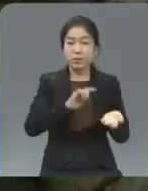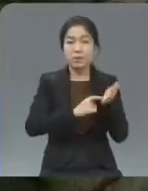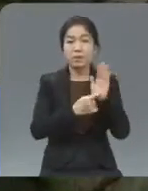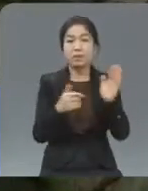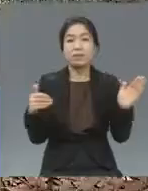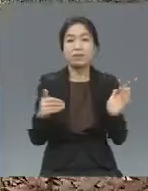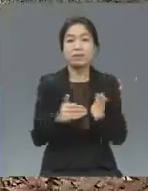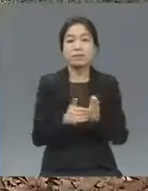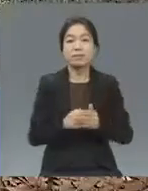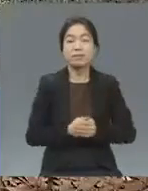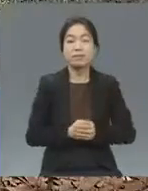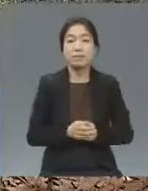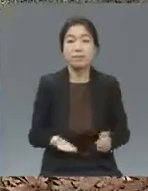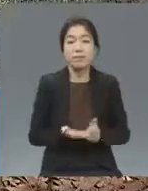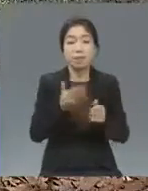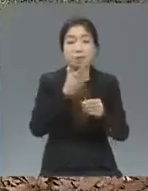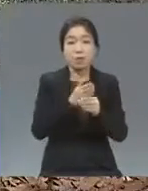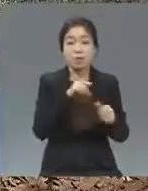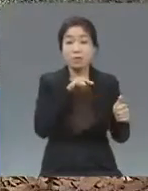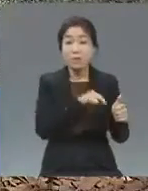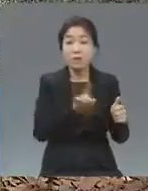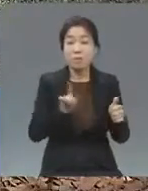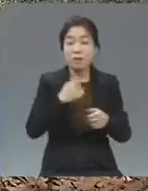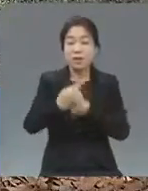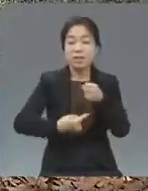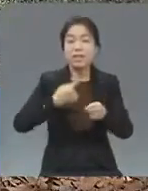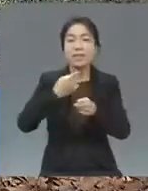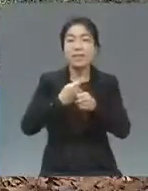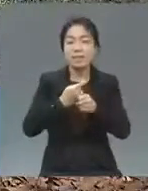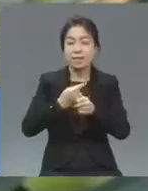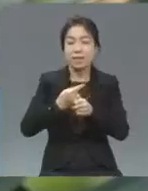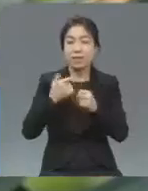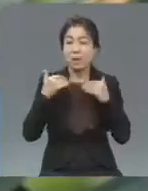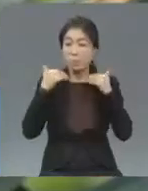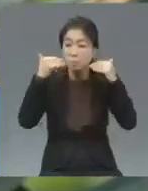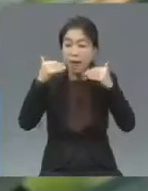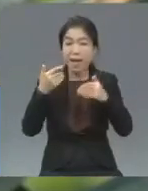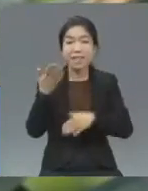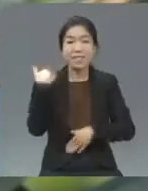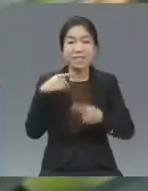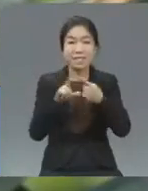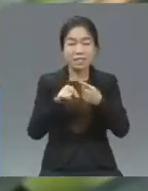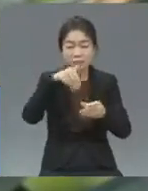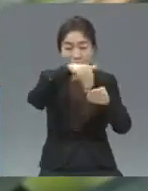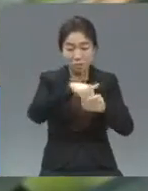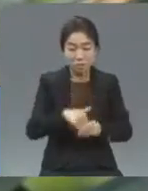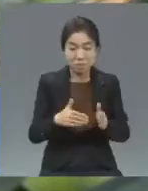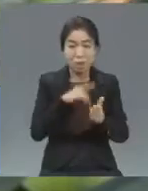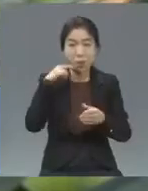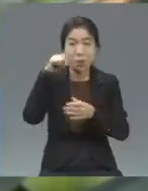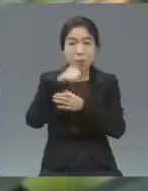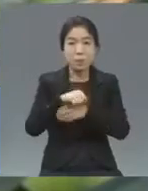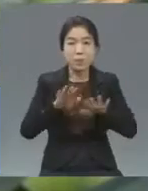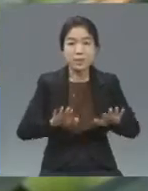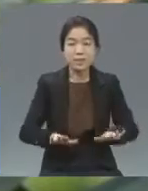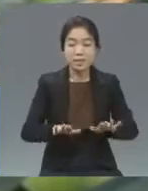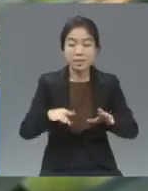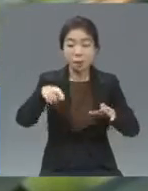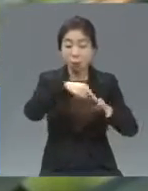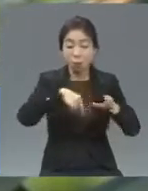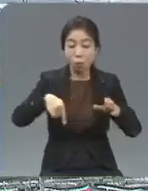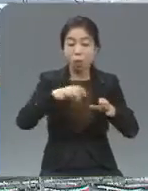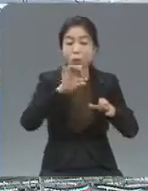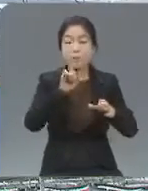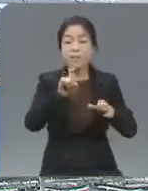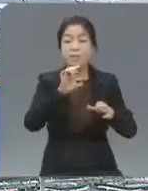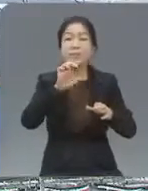밝혔습니다. 재배 중인 파인애플은 1년생 묘목을 지난 1월 심은 것으로 열매가 맺혀 현재는 지름이